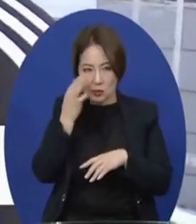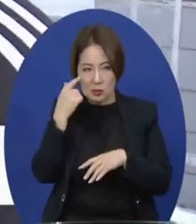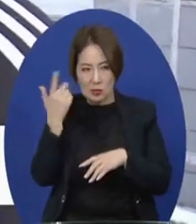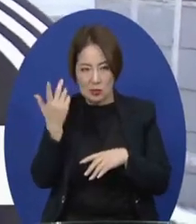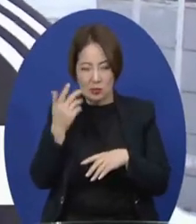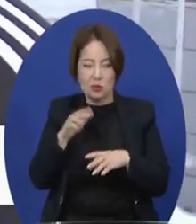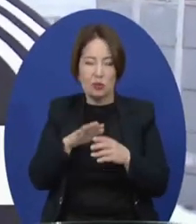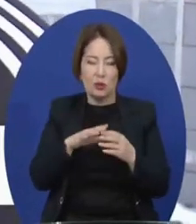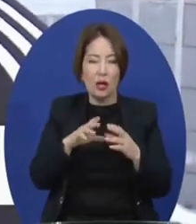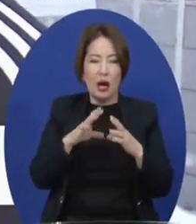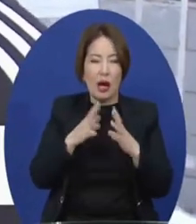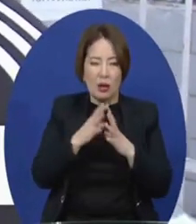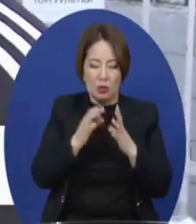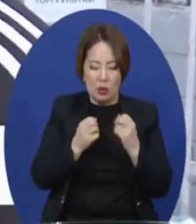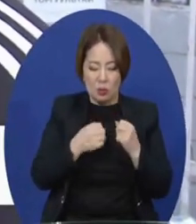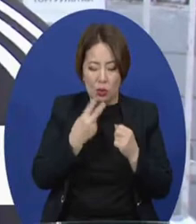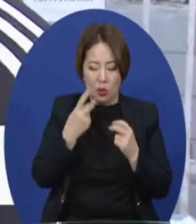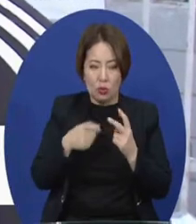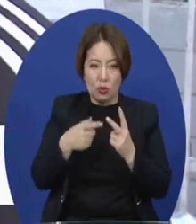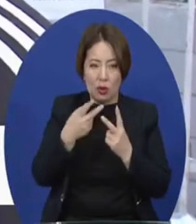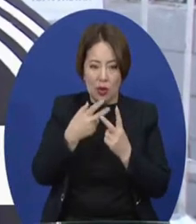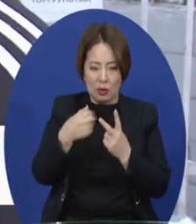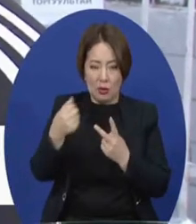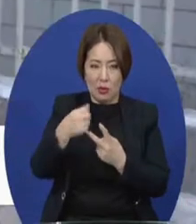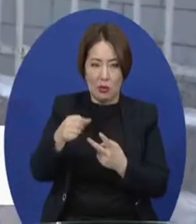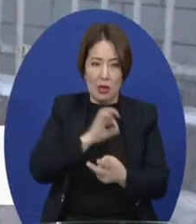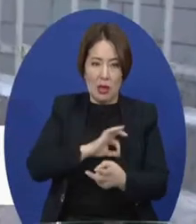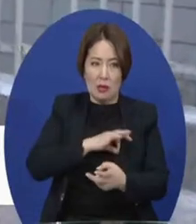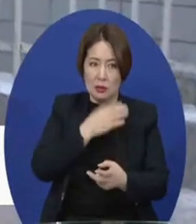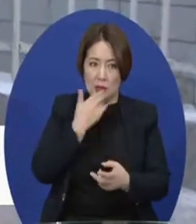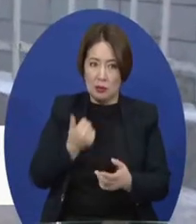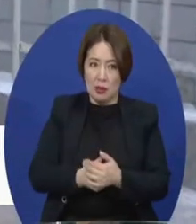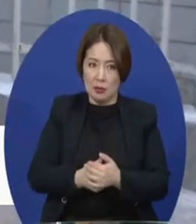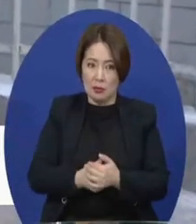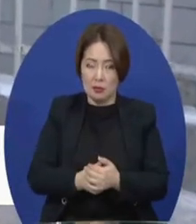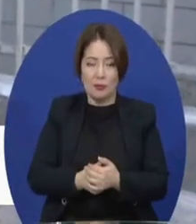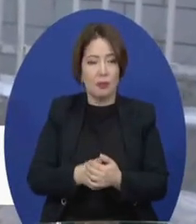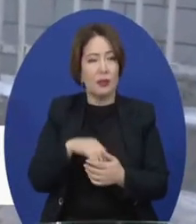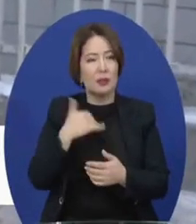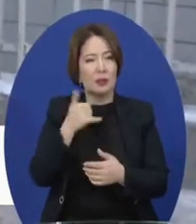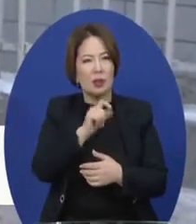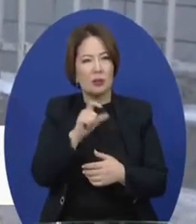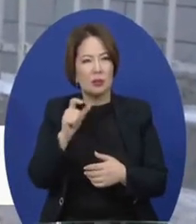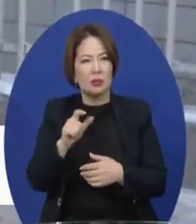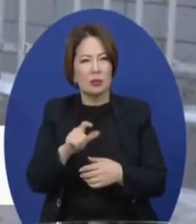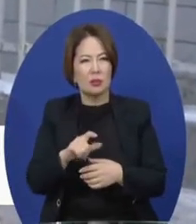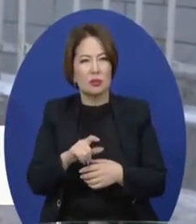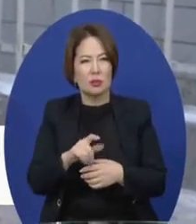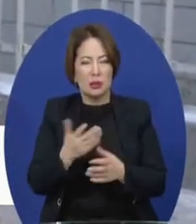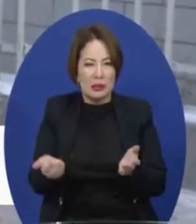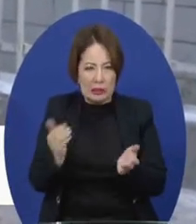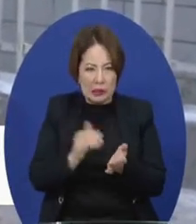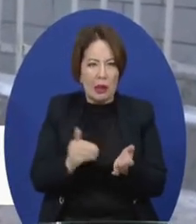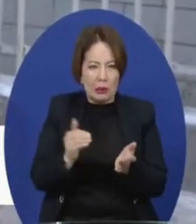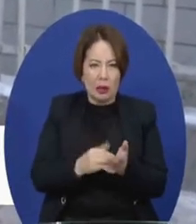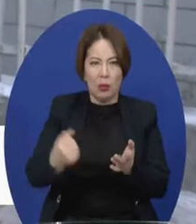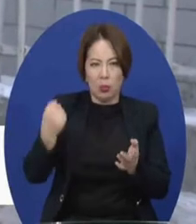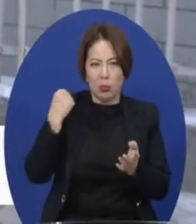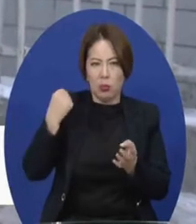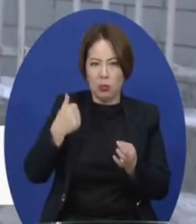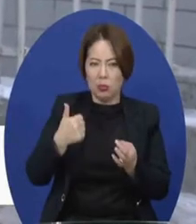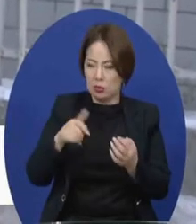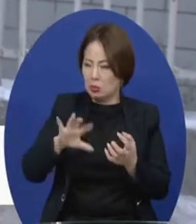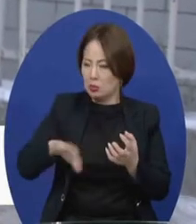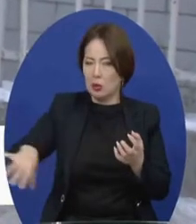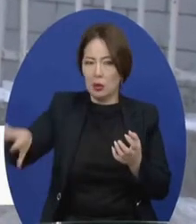болоо. Хоёр аваад угаасаа тэр ямар ч ашиг болохгүй л хэрэг. Нэг хэсэг нь болохоор зэрэг зүгээр хэдэн дахин дахин хожол байдаг, нөгөө хэсэг нь